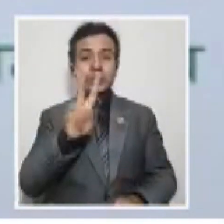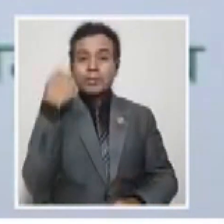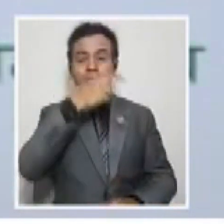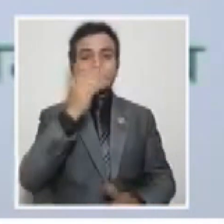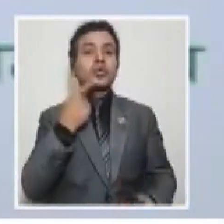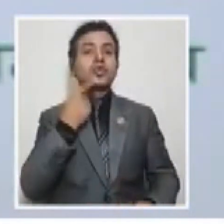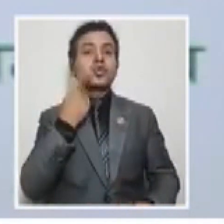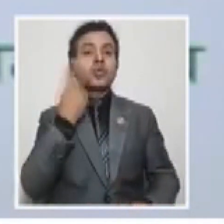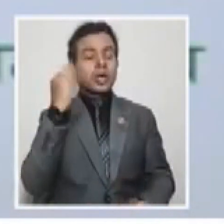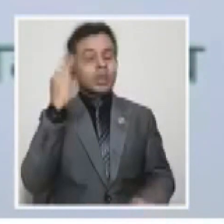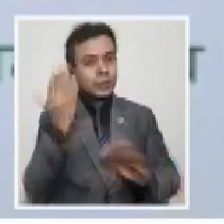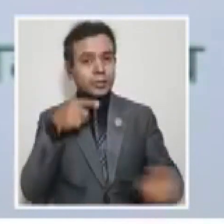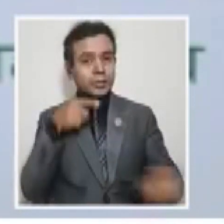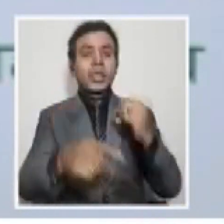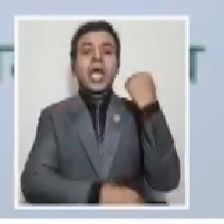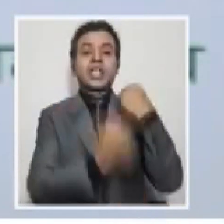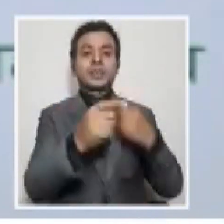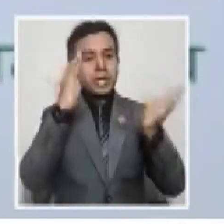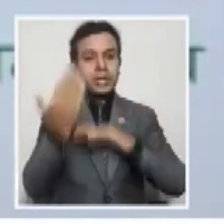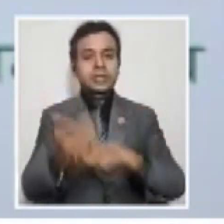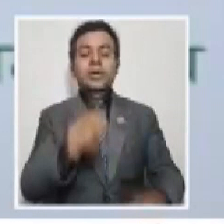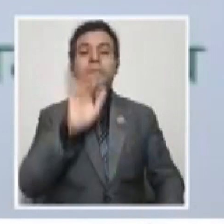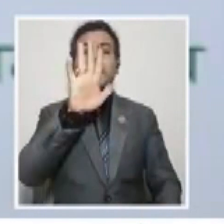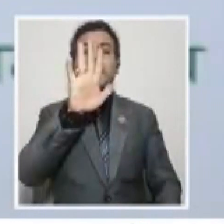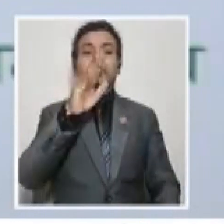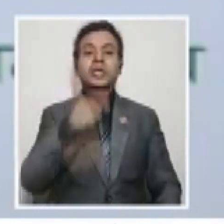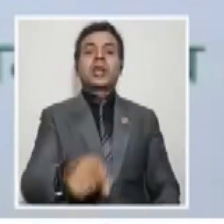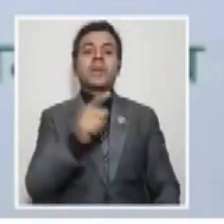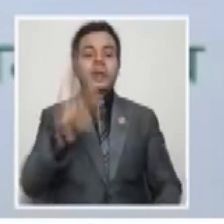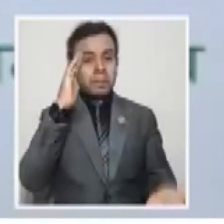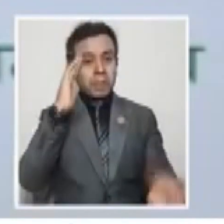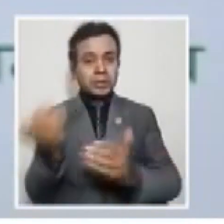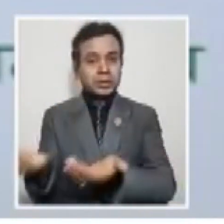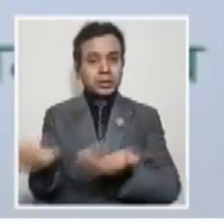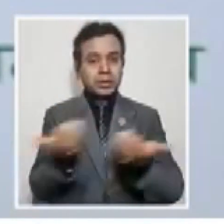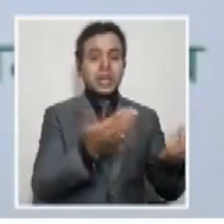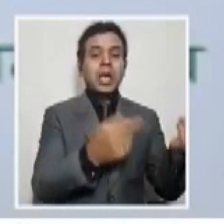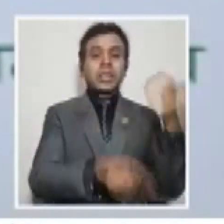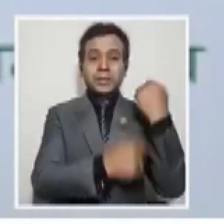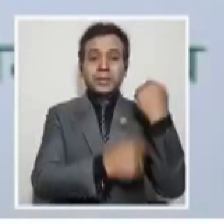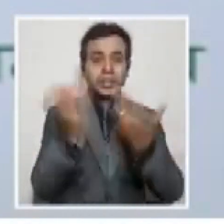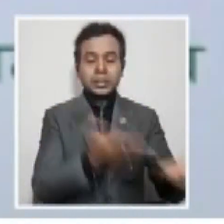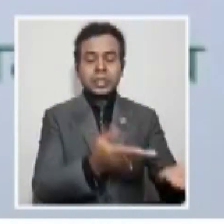এবং মৃত অবস্থায় হাসপাতালে এসেছেন 1 জন। বয়স বিশ্লেষণে সর্বাধিক